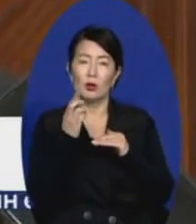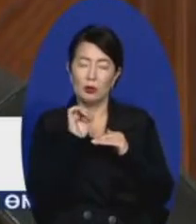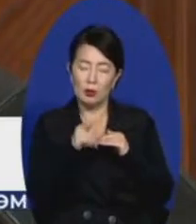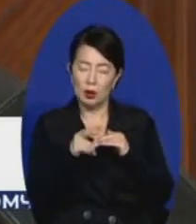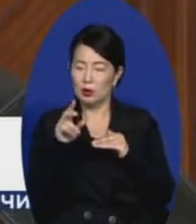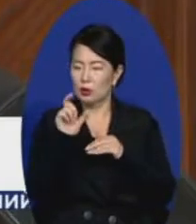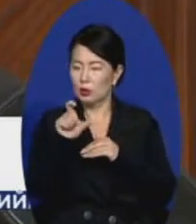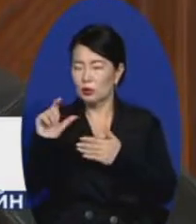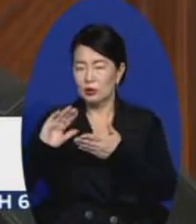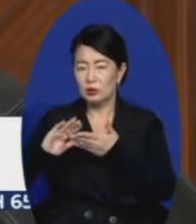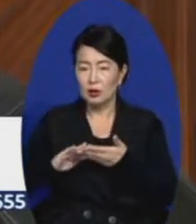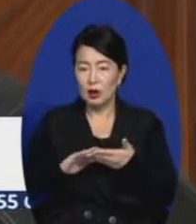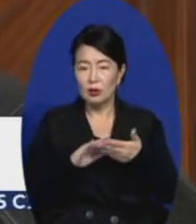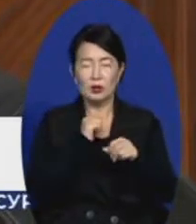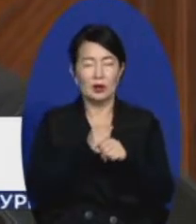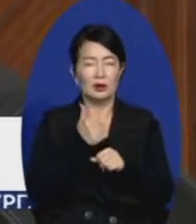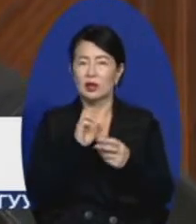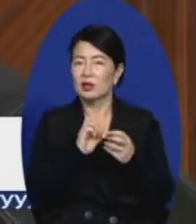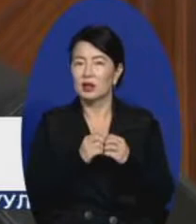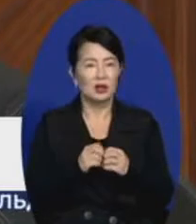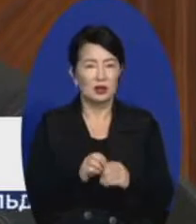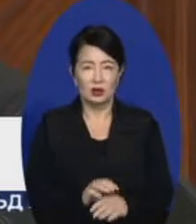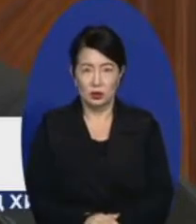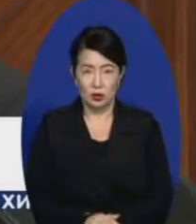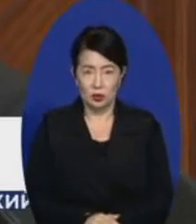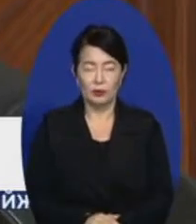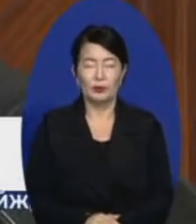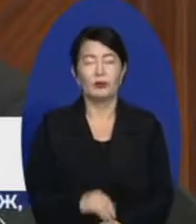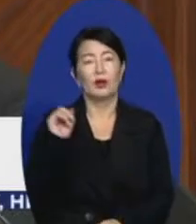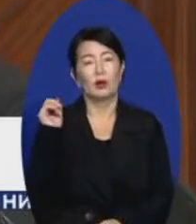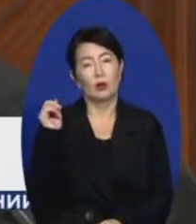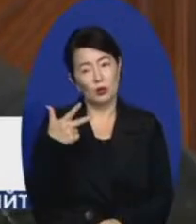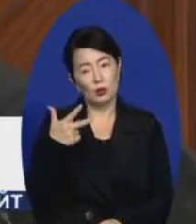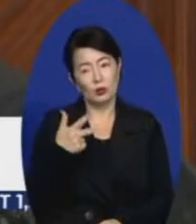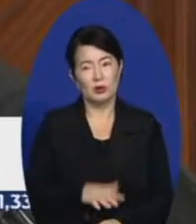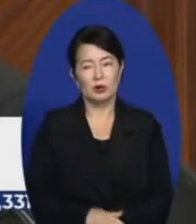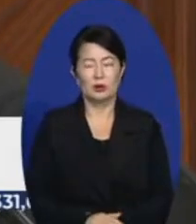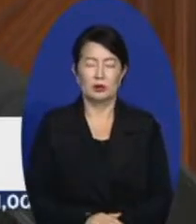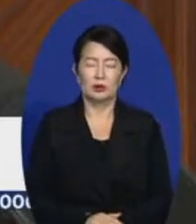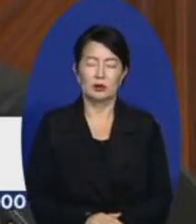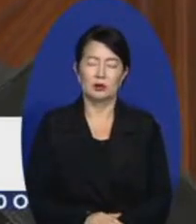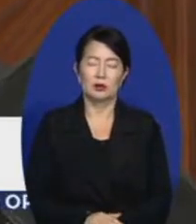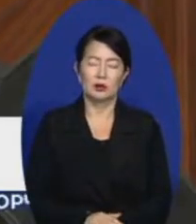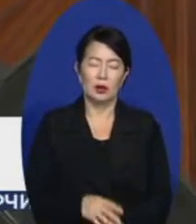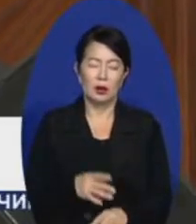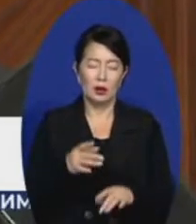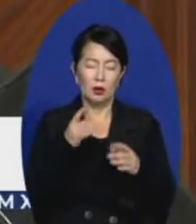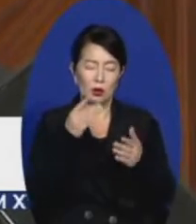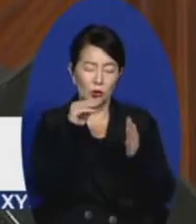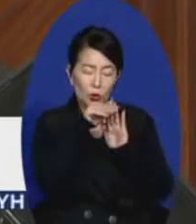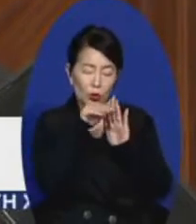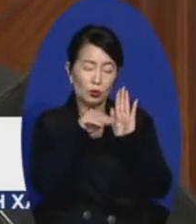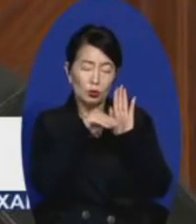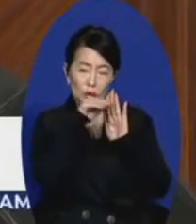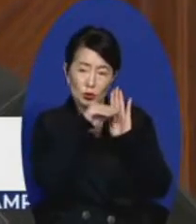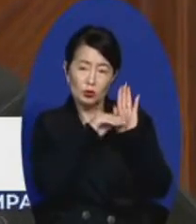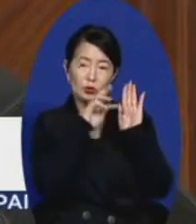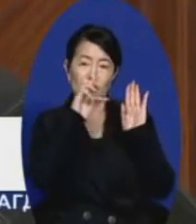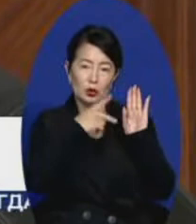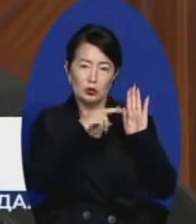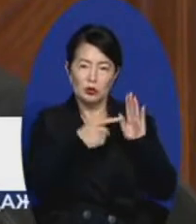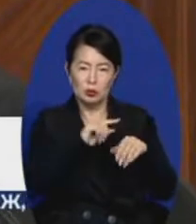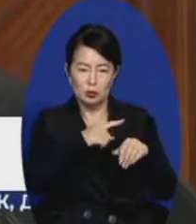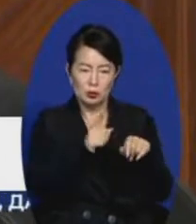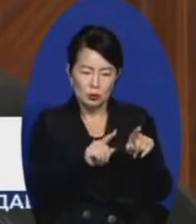оруулагчдад бид нар сувсан тайлбарлах ажил сайн хийгдээг. 3 дугаарт бид нар тогтоомын дүрмээр маш ойрхон өөрчлөлт өгчрээс гадаадын